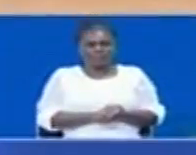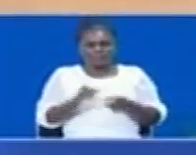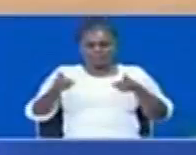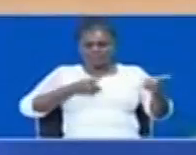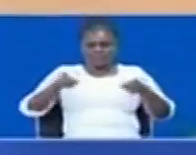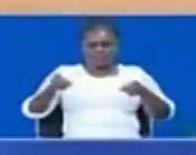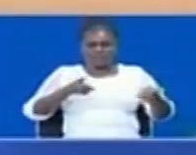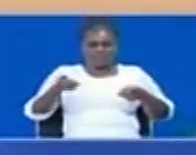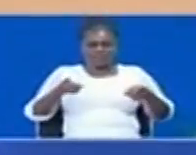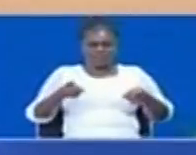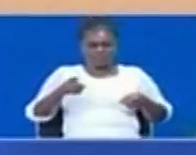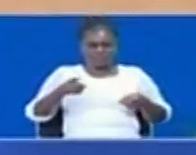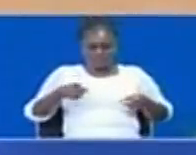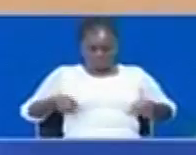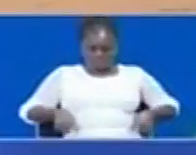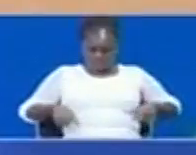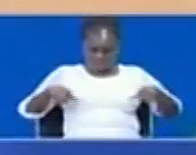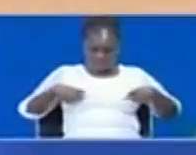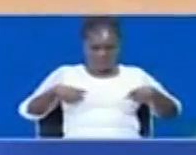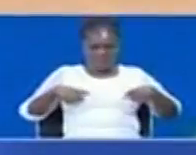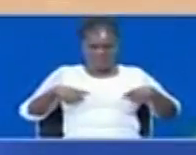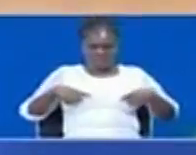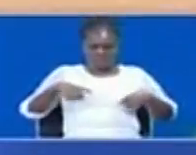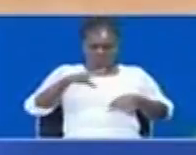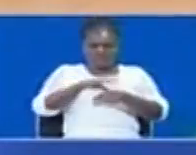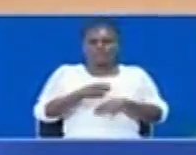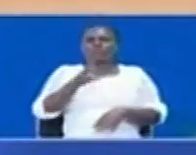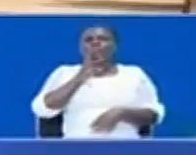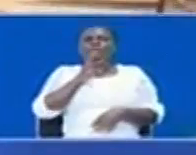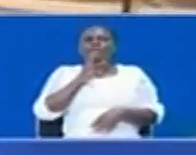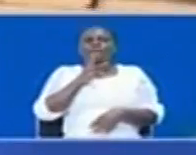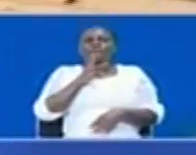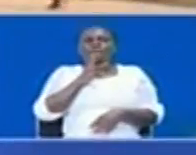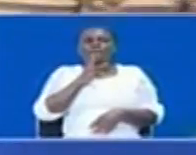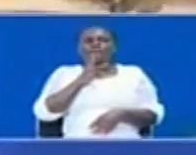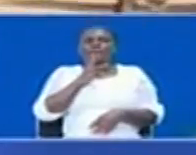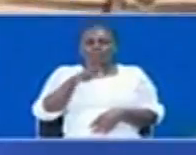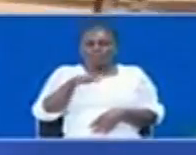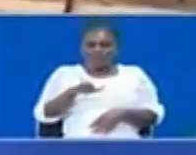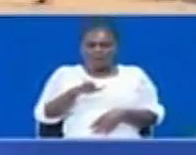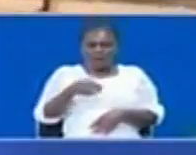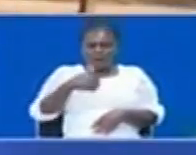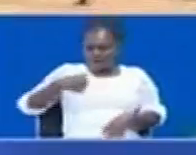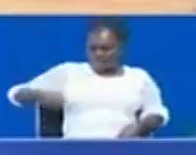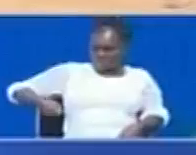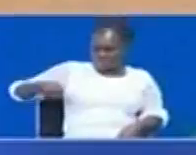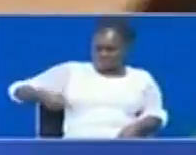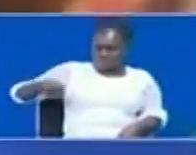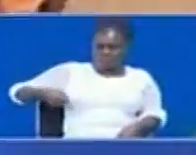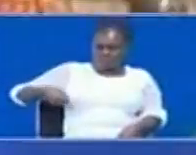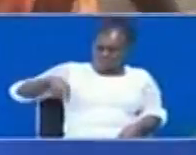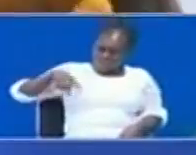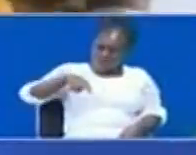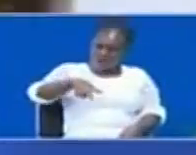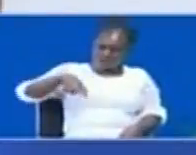Safari ya kutafuta tone la uhai itakuwa kutana bahi kuhusu maisha wa Kenya hawa. Wakishikilia vibuyu vya maji, sio kina